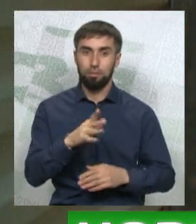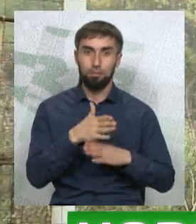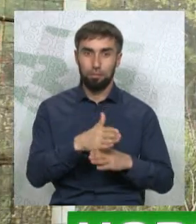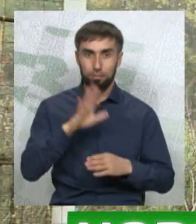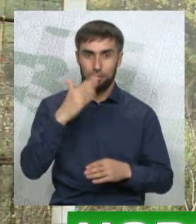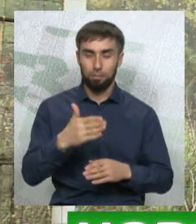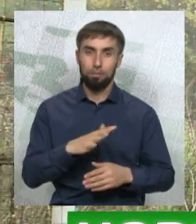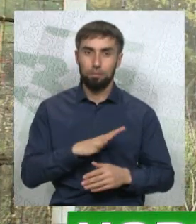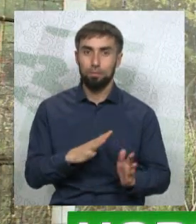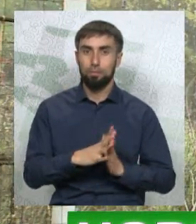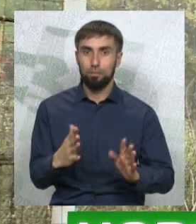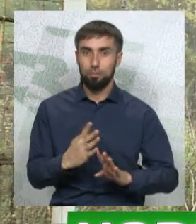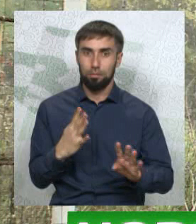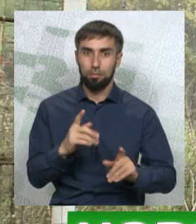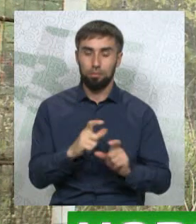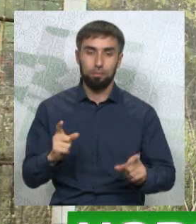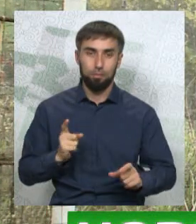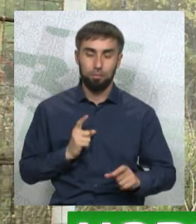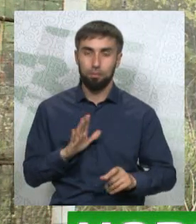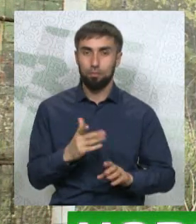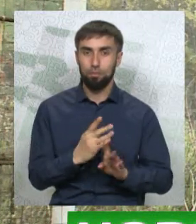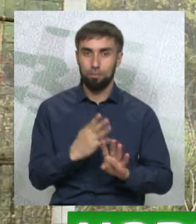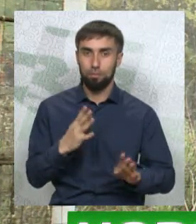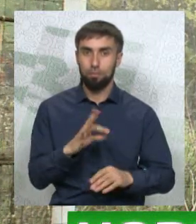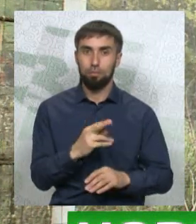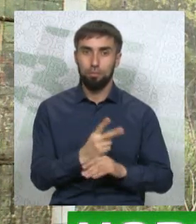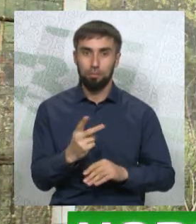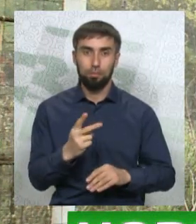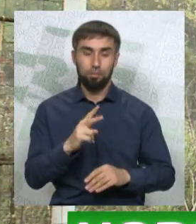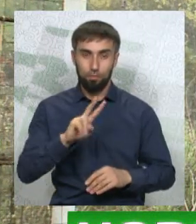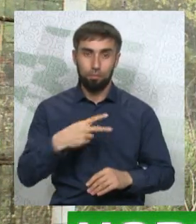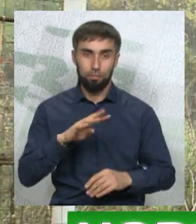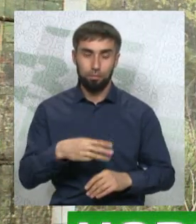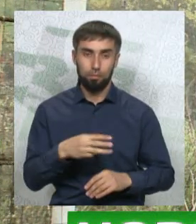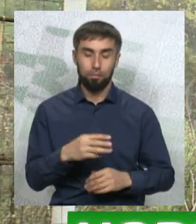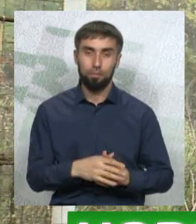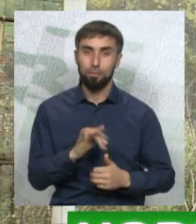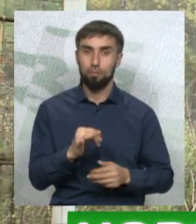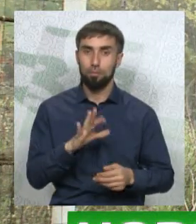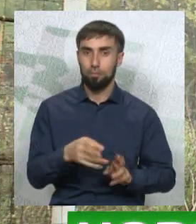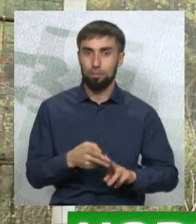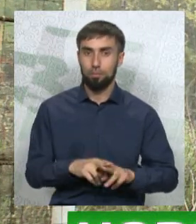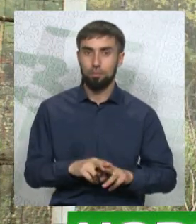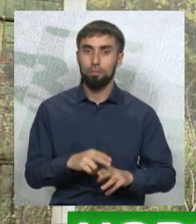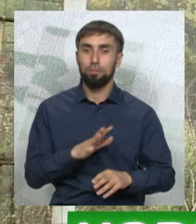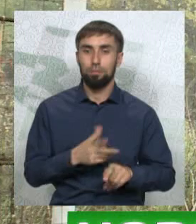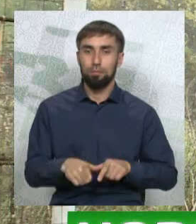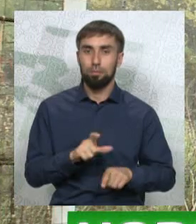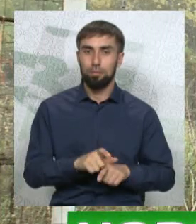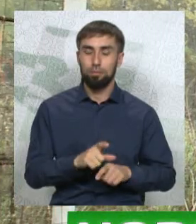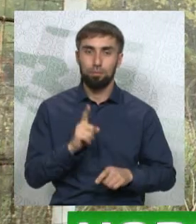воды были большие о чуде люди ждали в очередях по два по три часа и вот это был очень большой